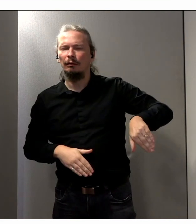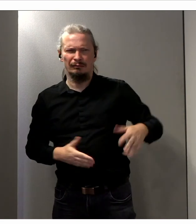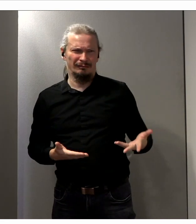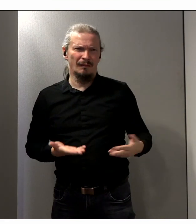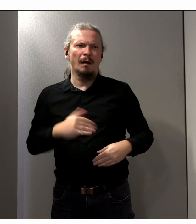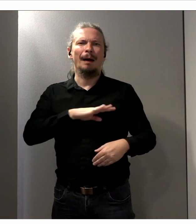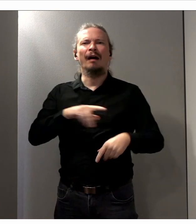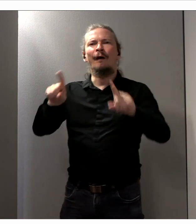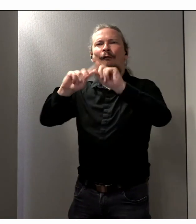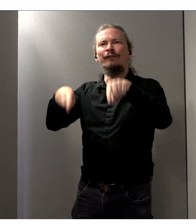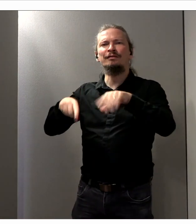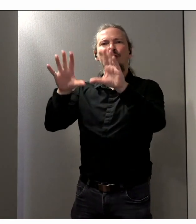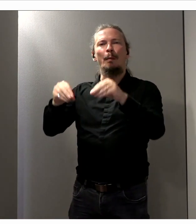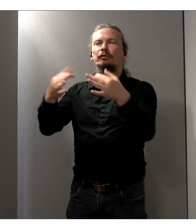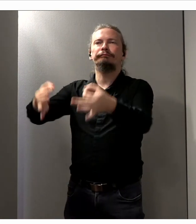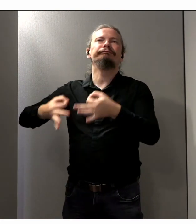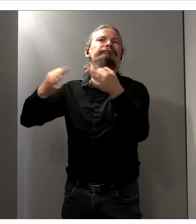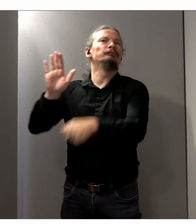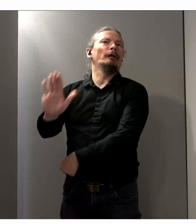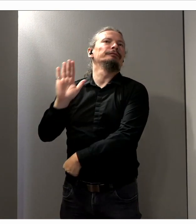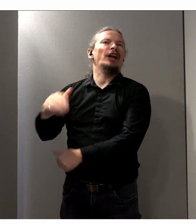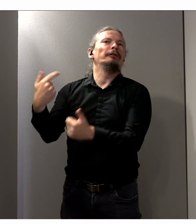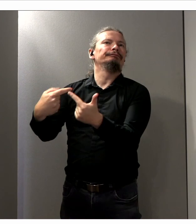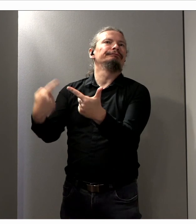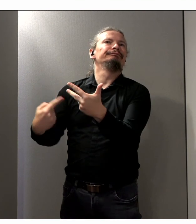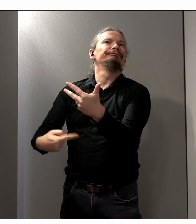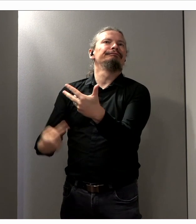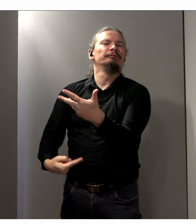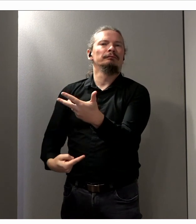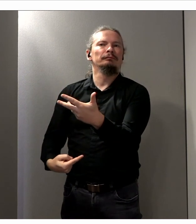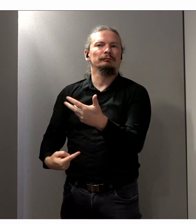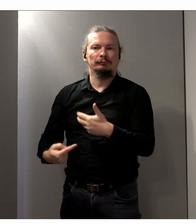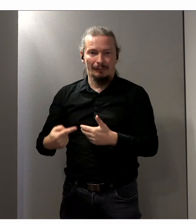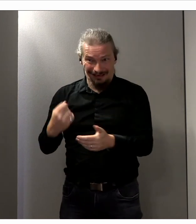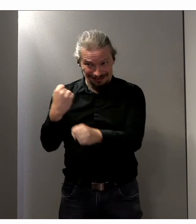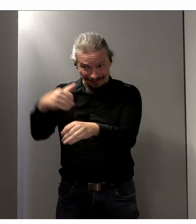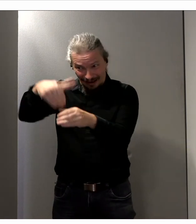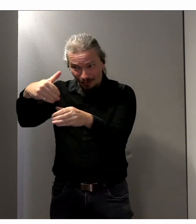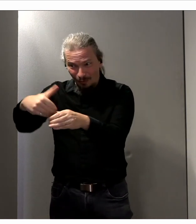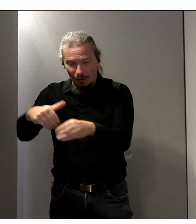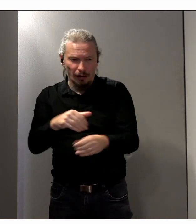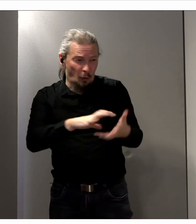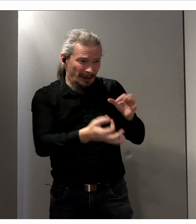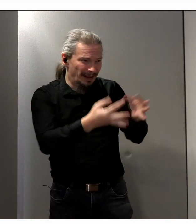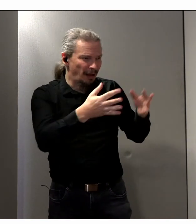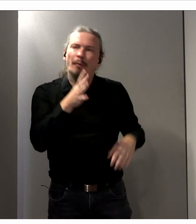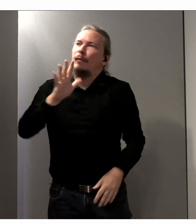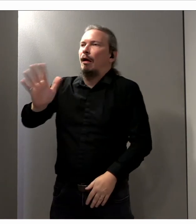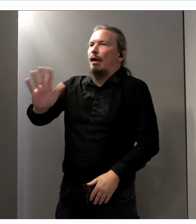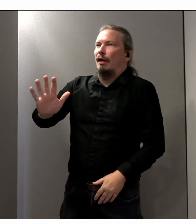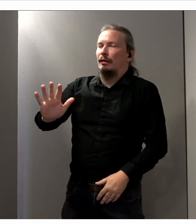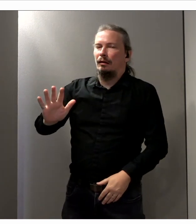que les fiches de poste sont standardisées et qu'il y avait certaines tâches qui étaient trop complexes. Donc,